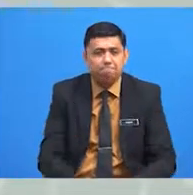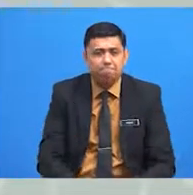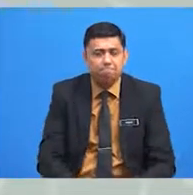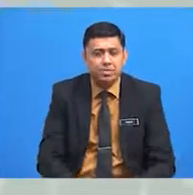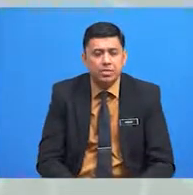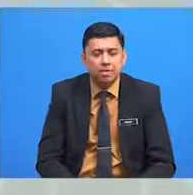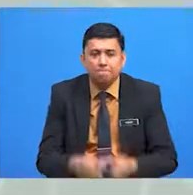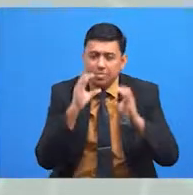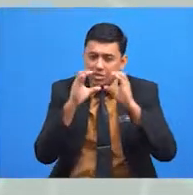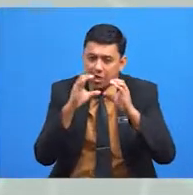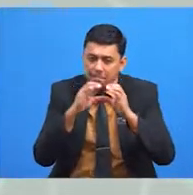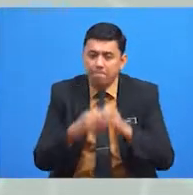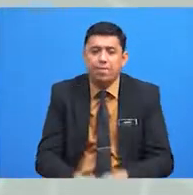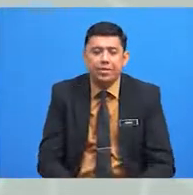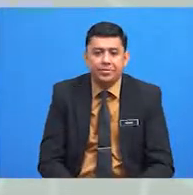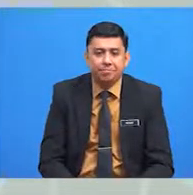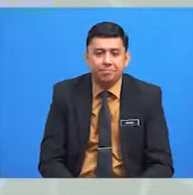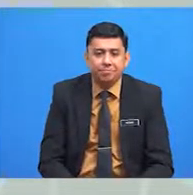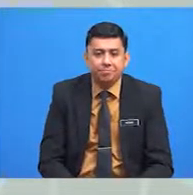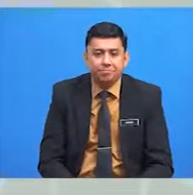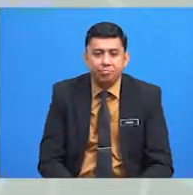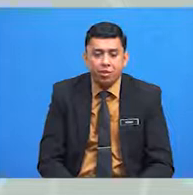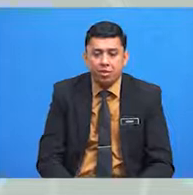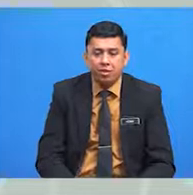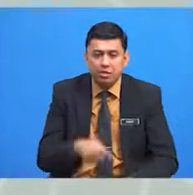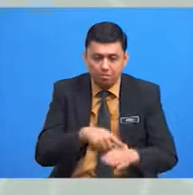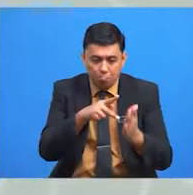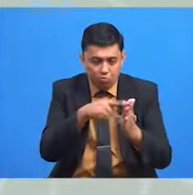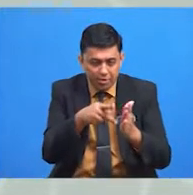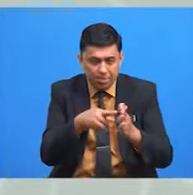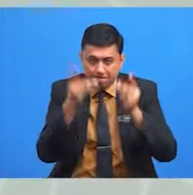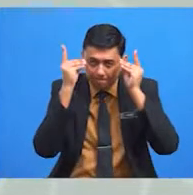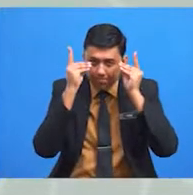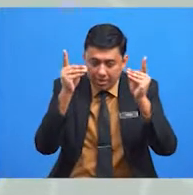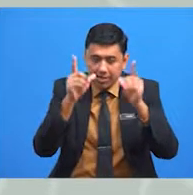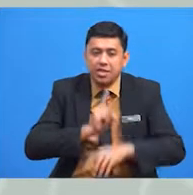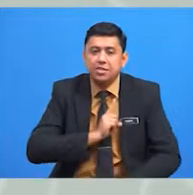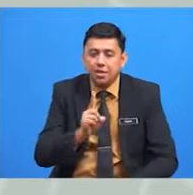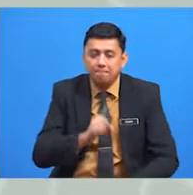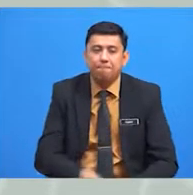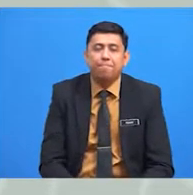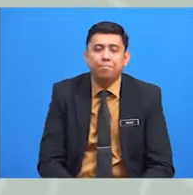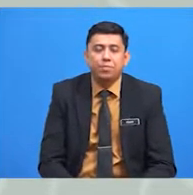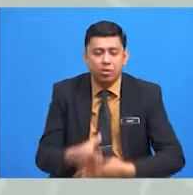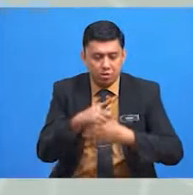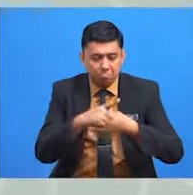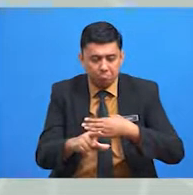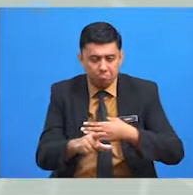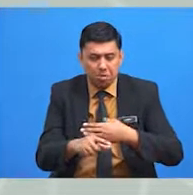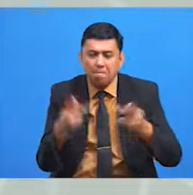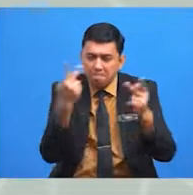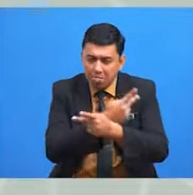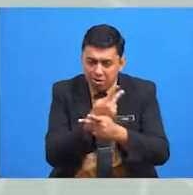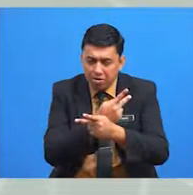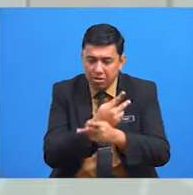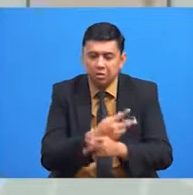kesusastraan dan bahasa pengantar di pusat pendidikan Islam. Selepas Perang Dunia Kedua,